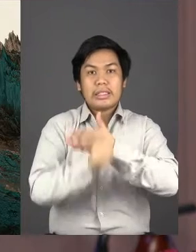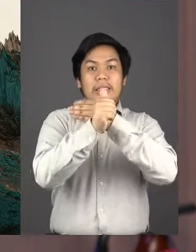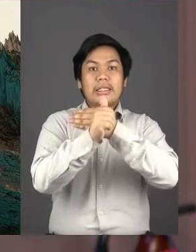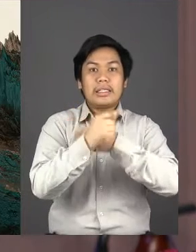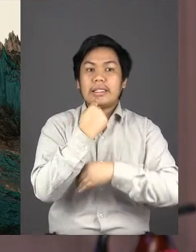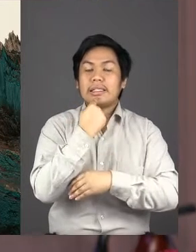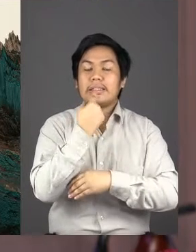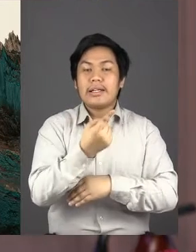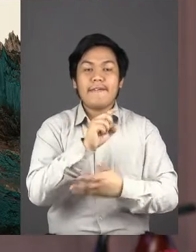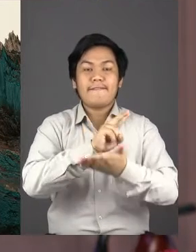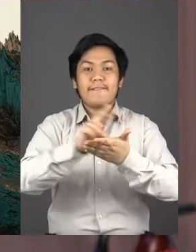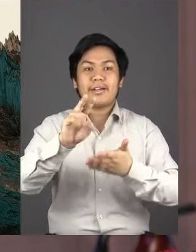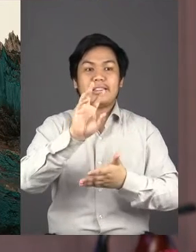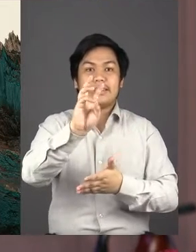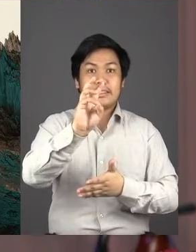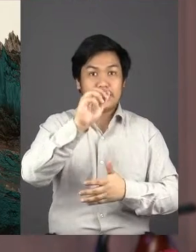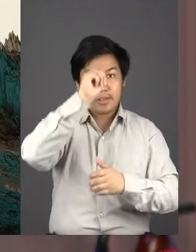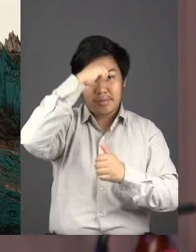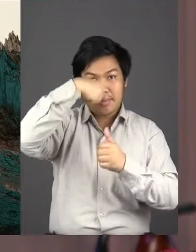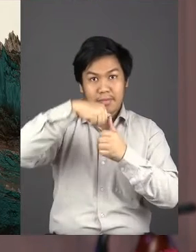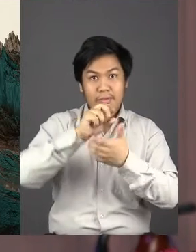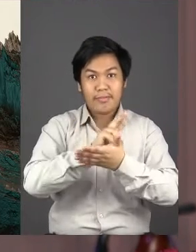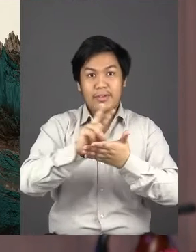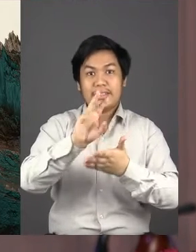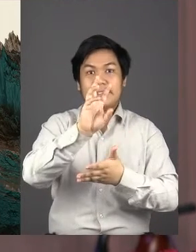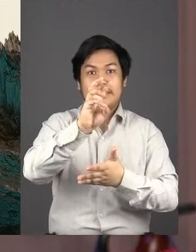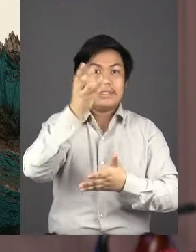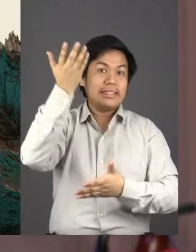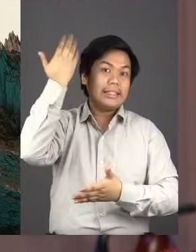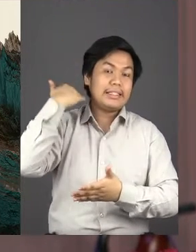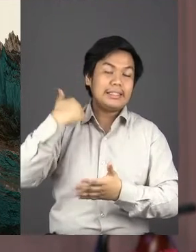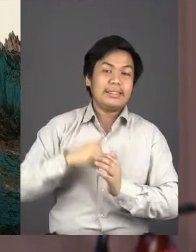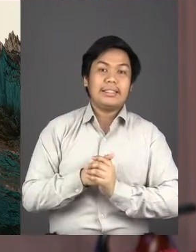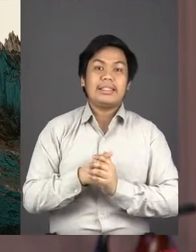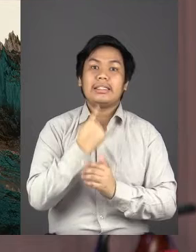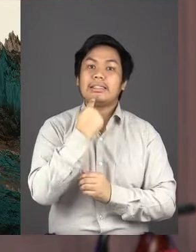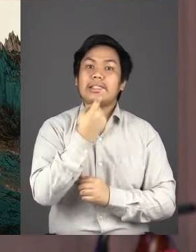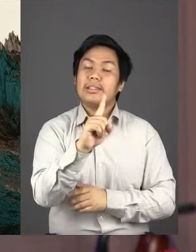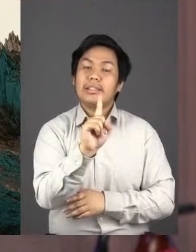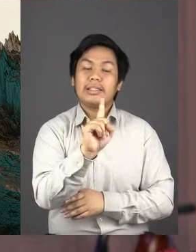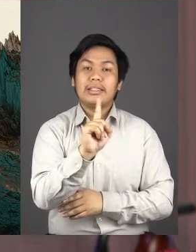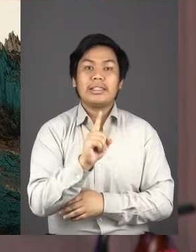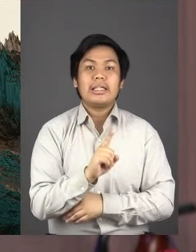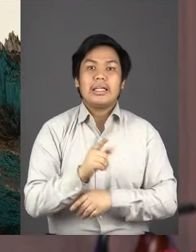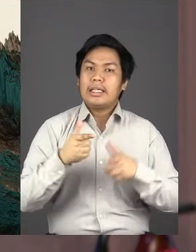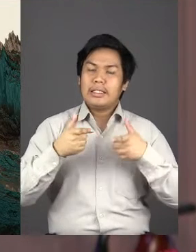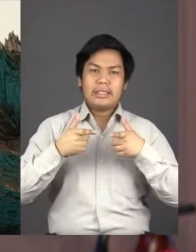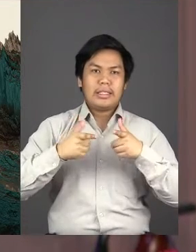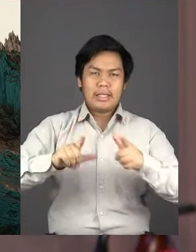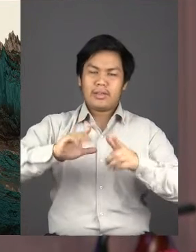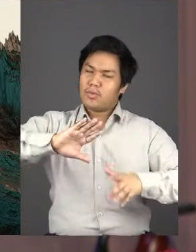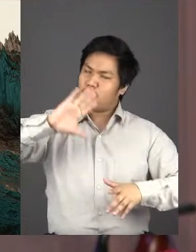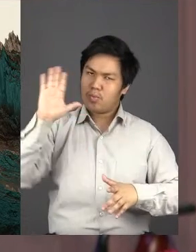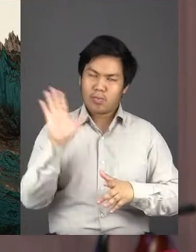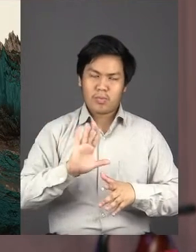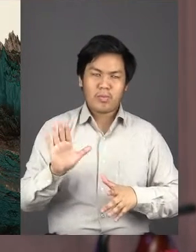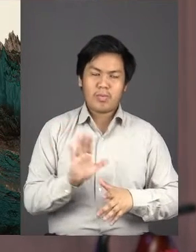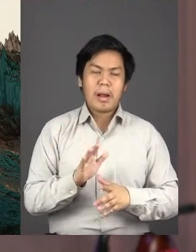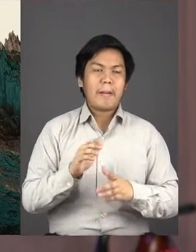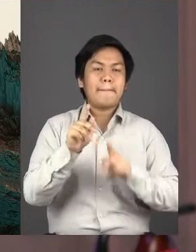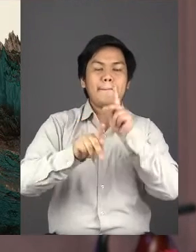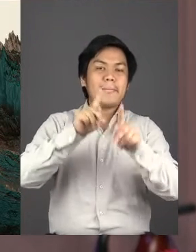binanggit sa verse 6, naalala niyo yung verse 6 nung last time. Ang sabi po doon, let no one deceive you with